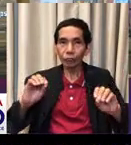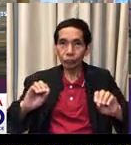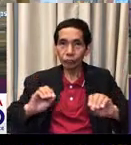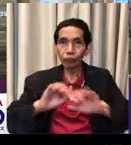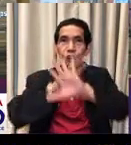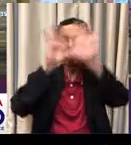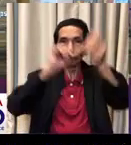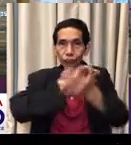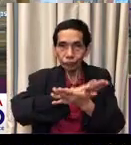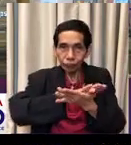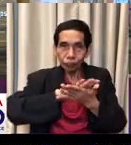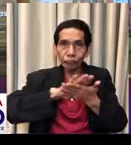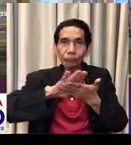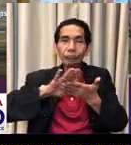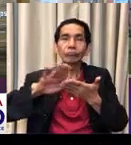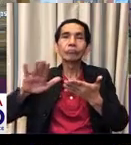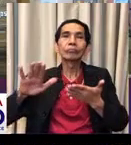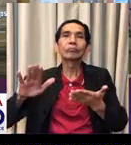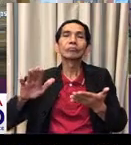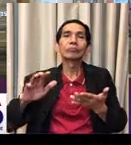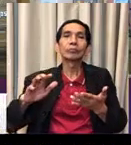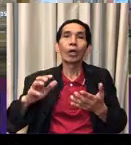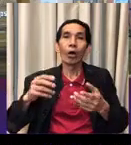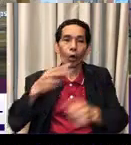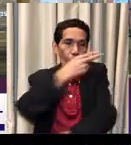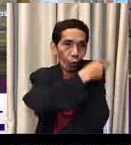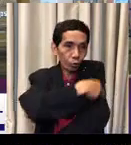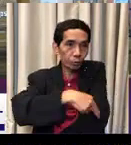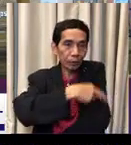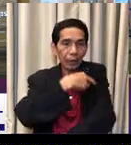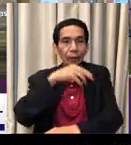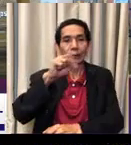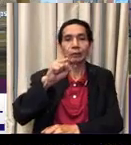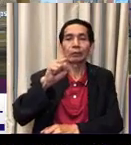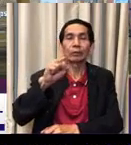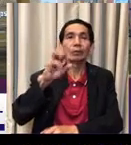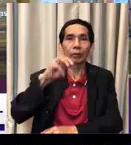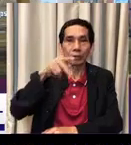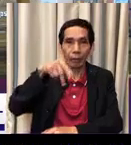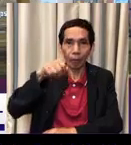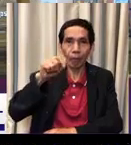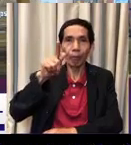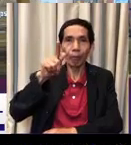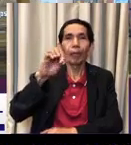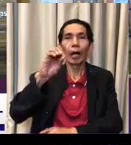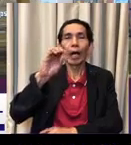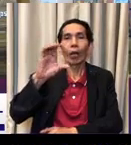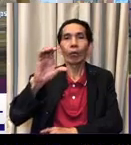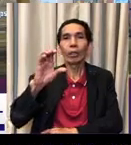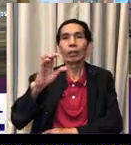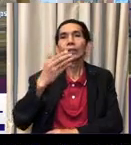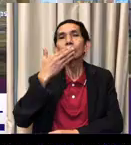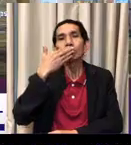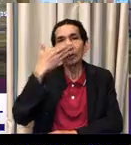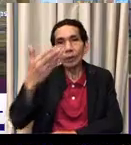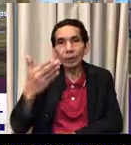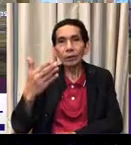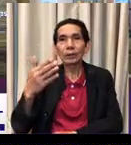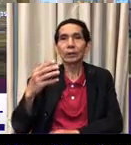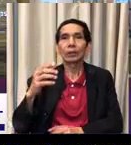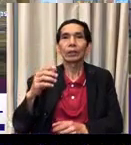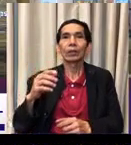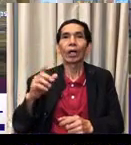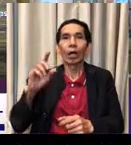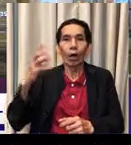daw yung ospital ng Sampaloc. Kaya thank you sa ating liderato,